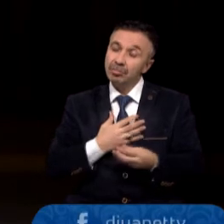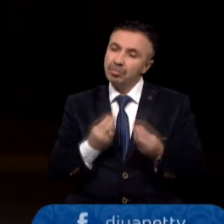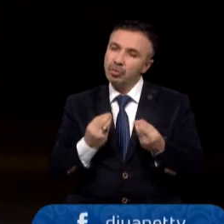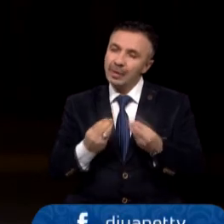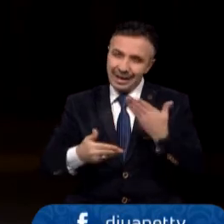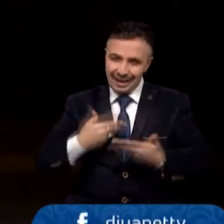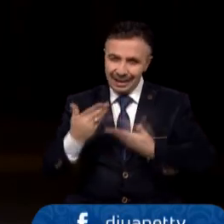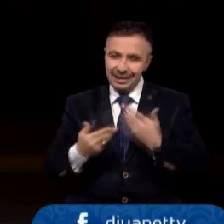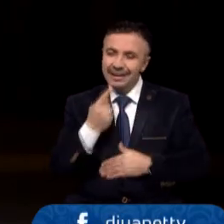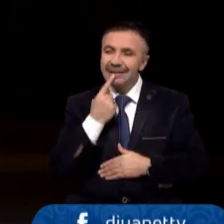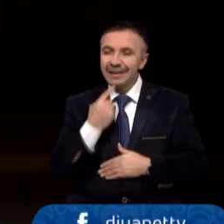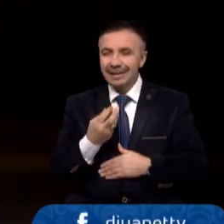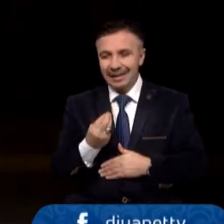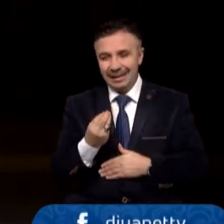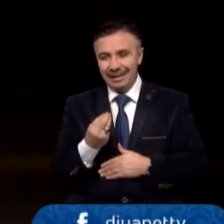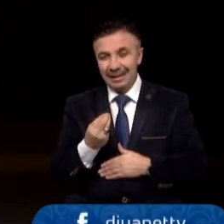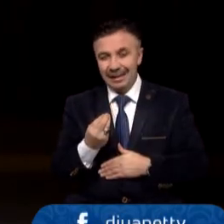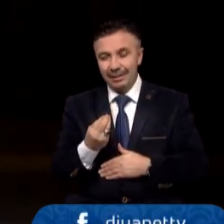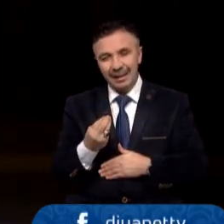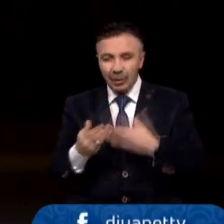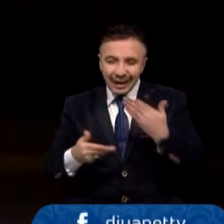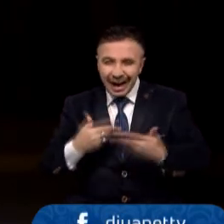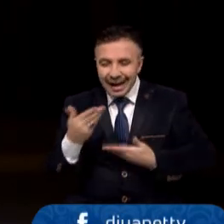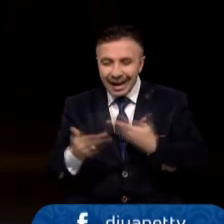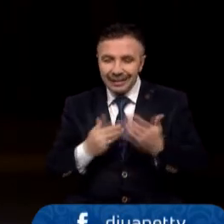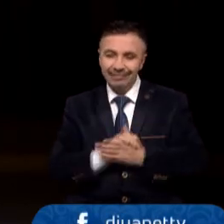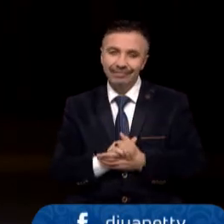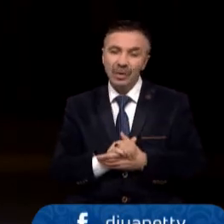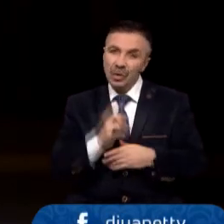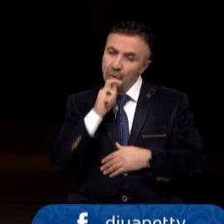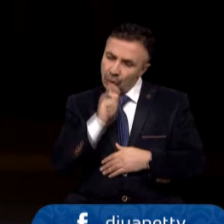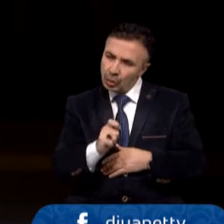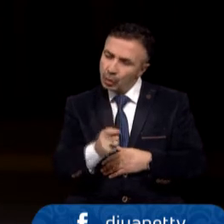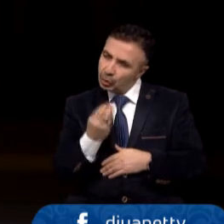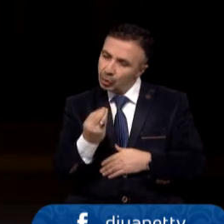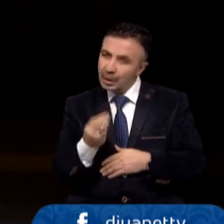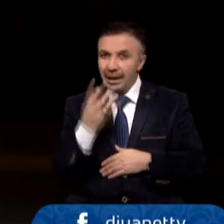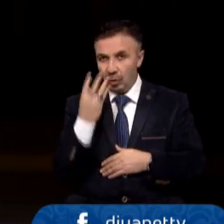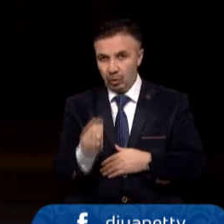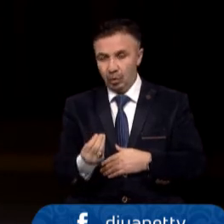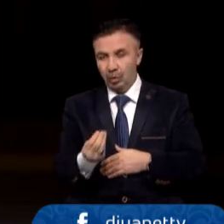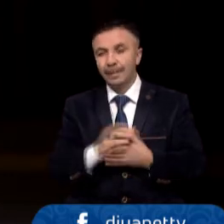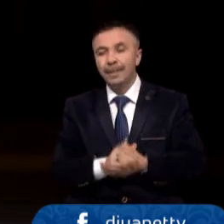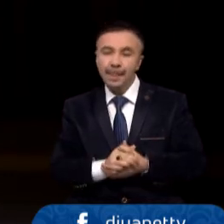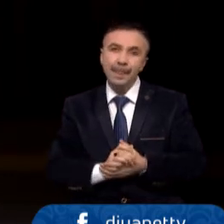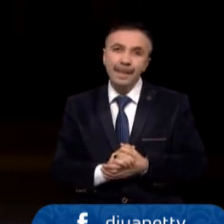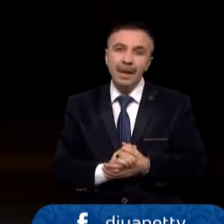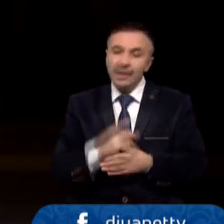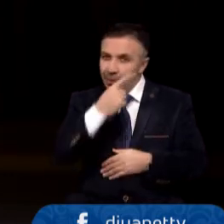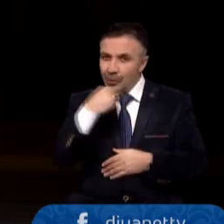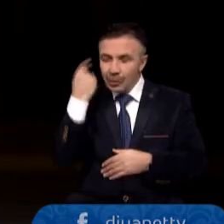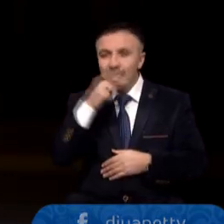anlat çok tatlı dil yılanı deliğinden çıkarır sözünüz güzel olsun